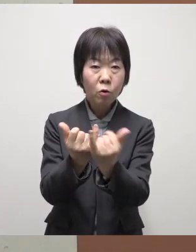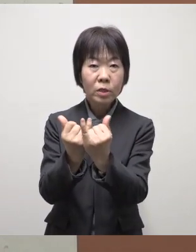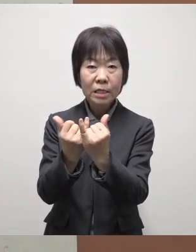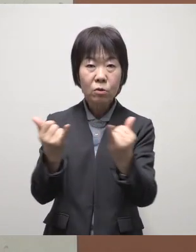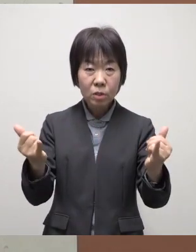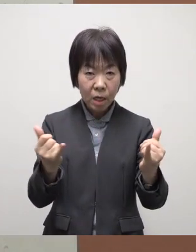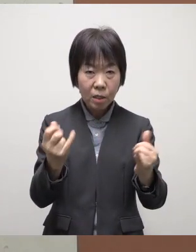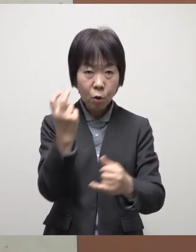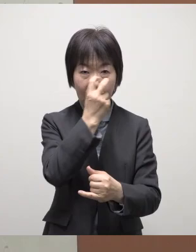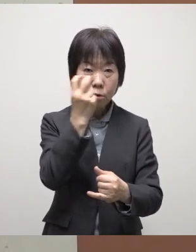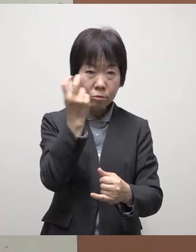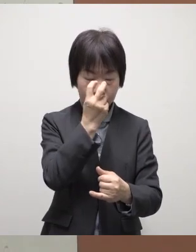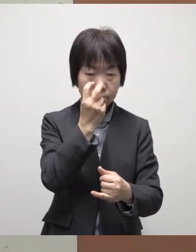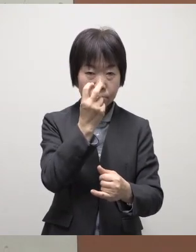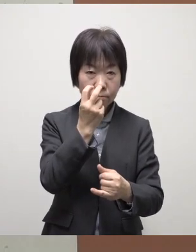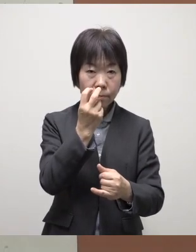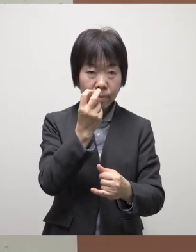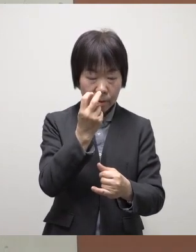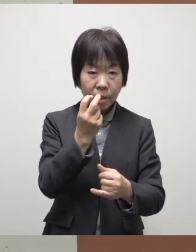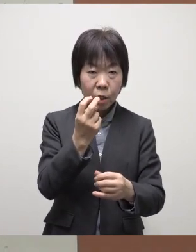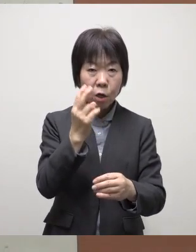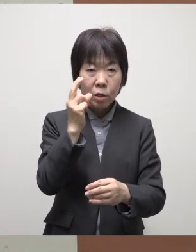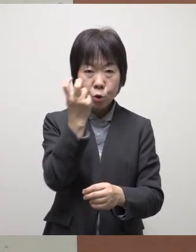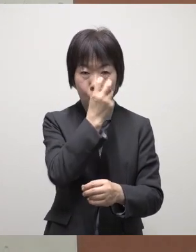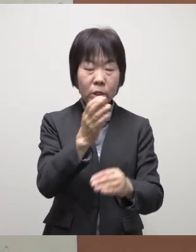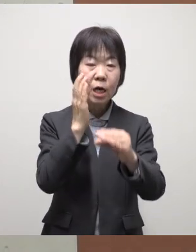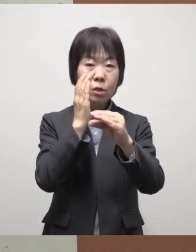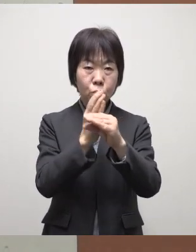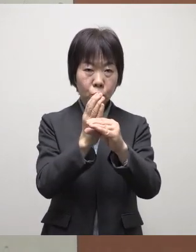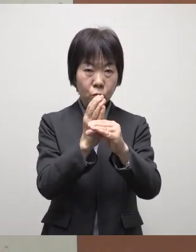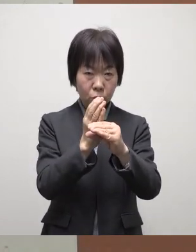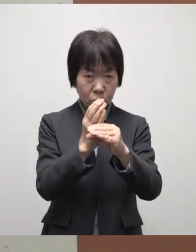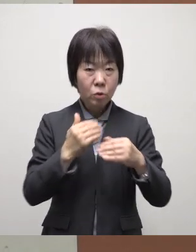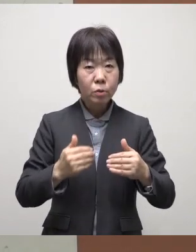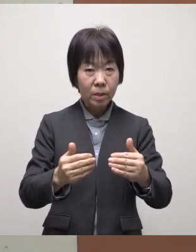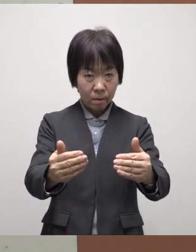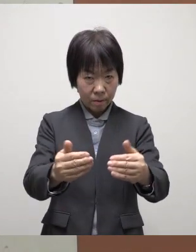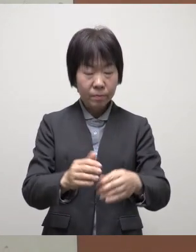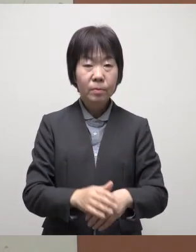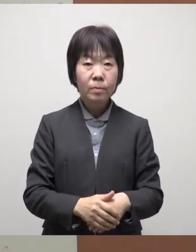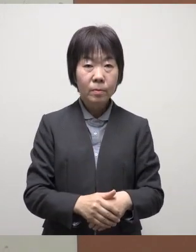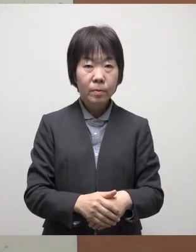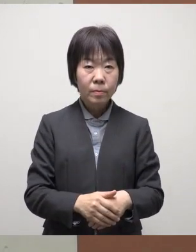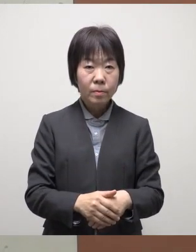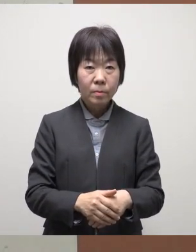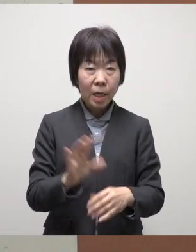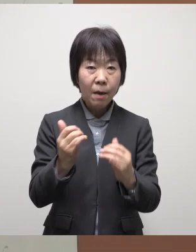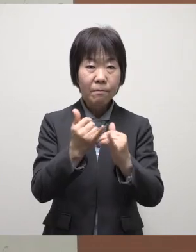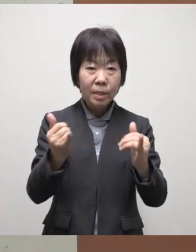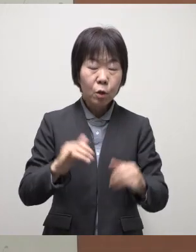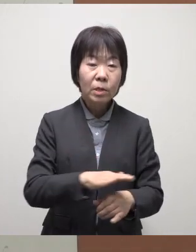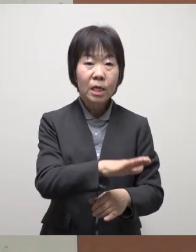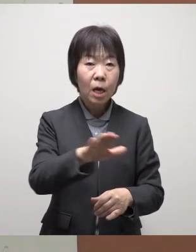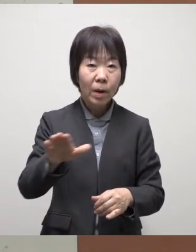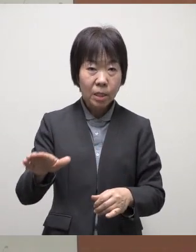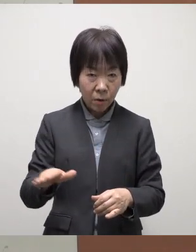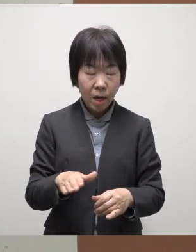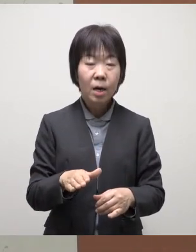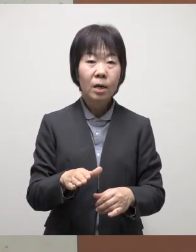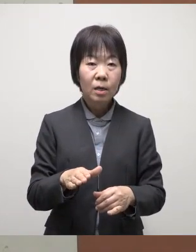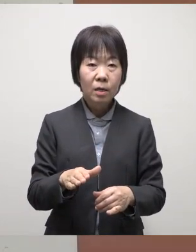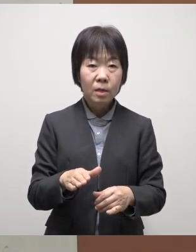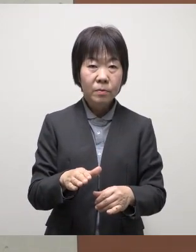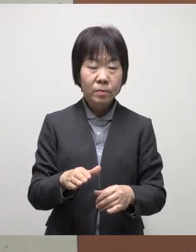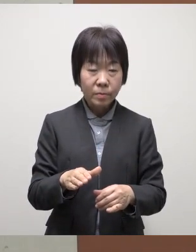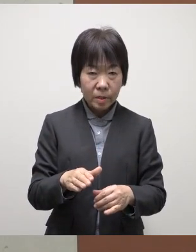接触者の確認など疫学調査を進めております県民の皆さまには